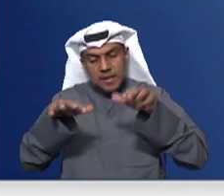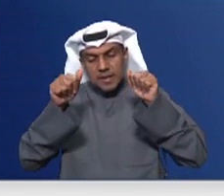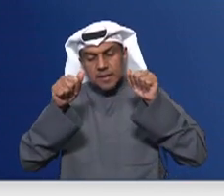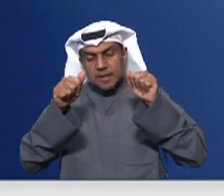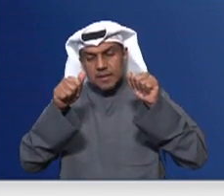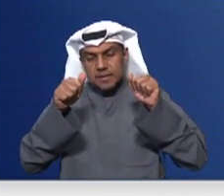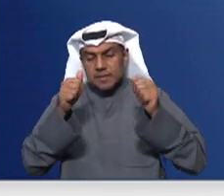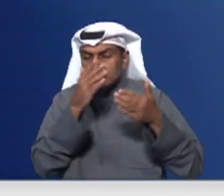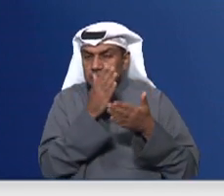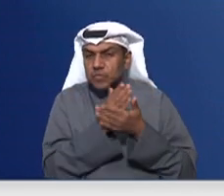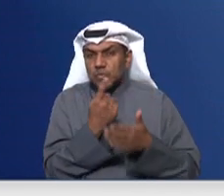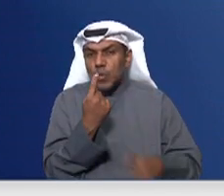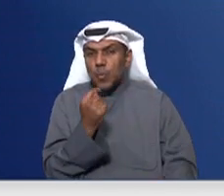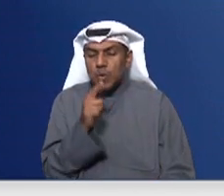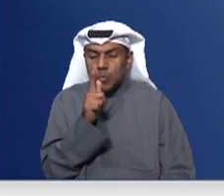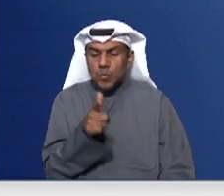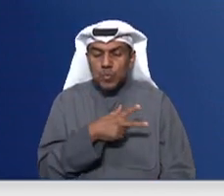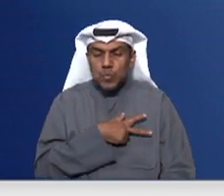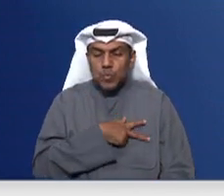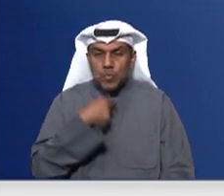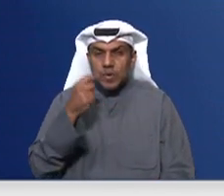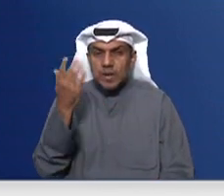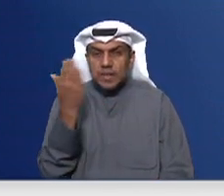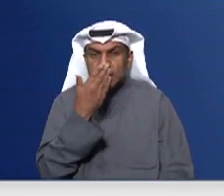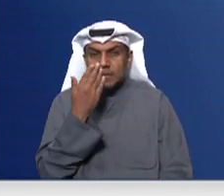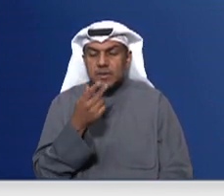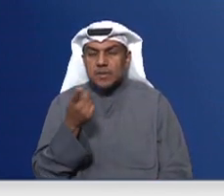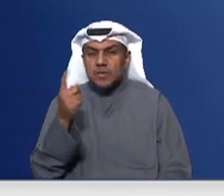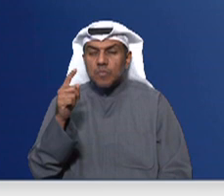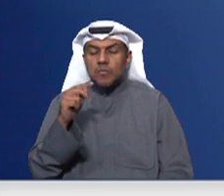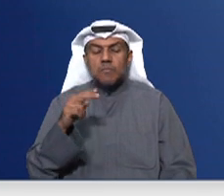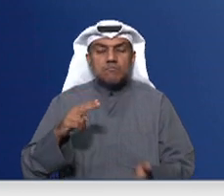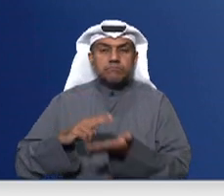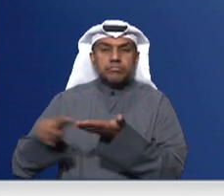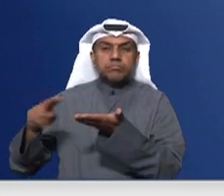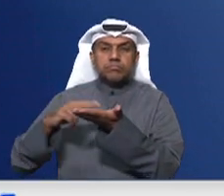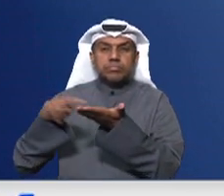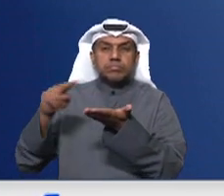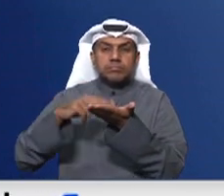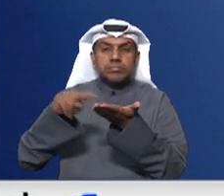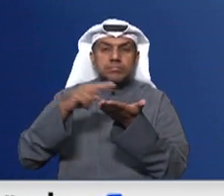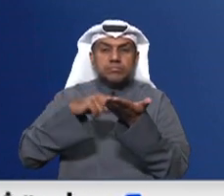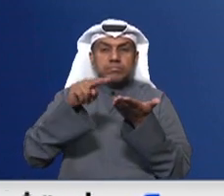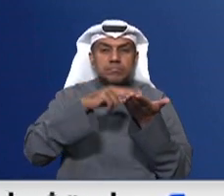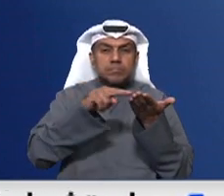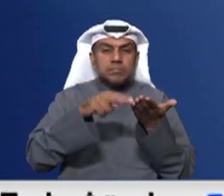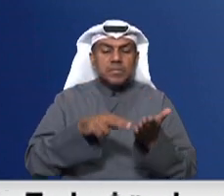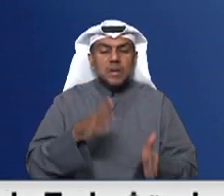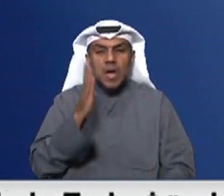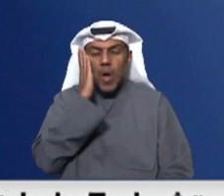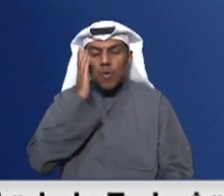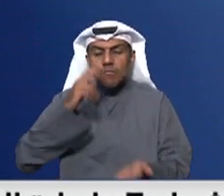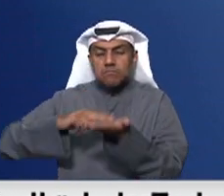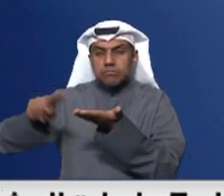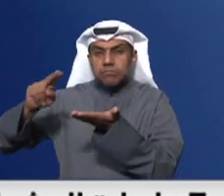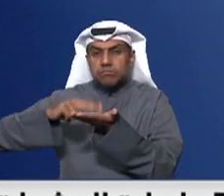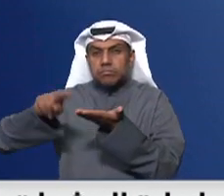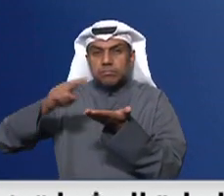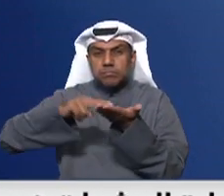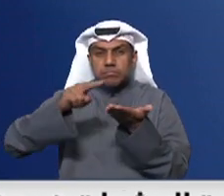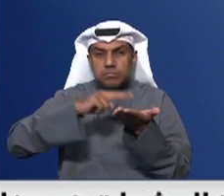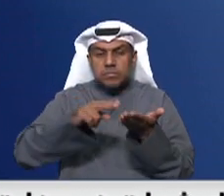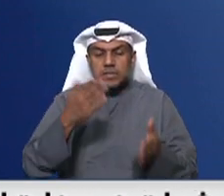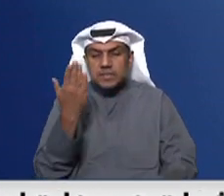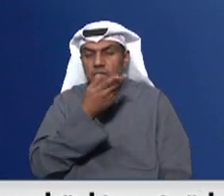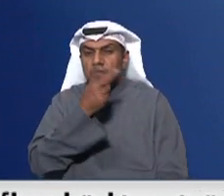الأول. ستقوم الوزارة ببث رسائل يومية من قبل التوجيه الفني العام لمختلف المواد الدراسية لطلبة